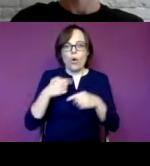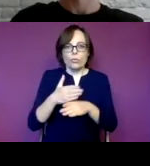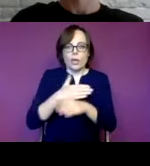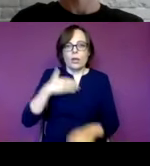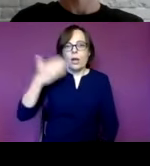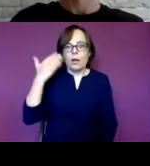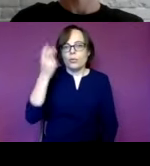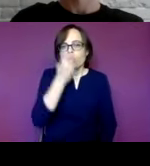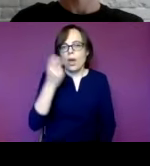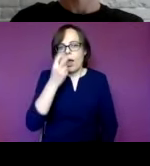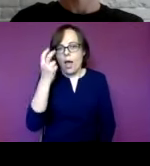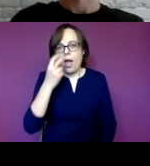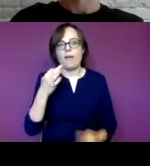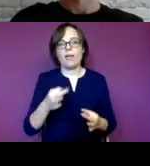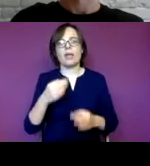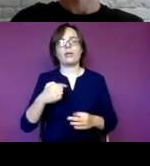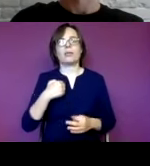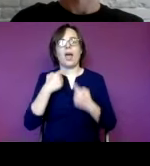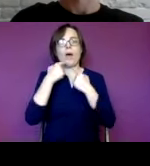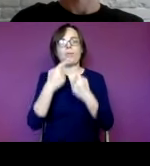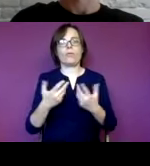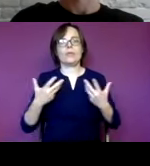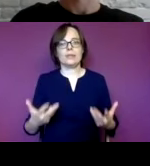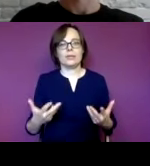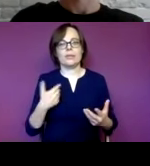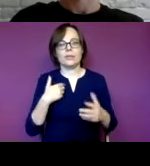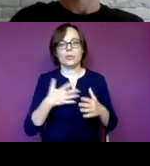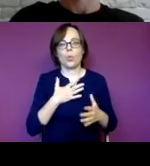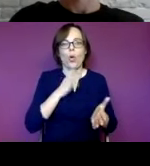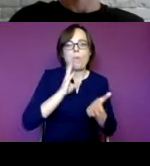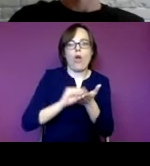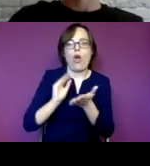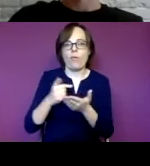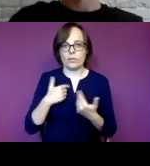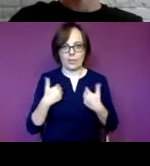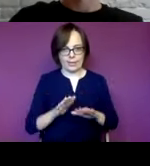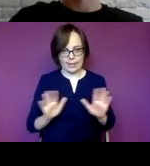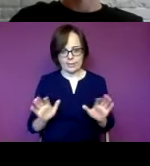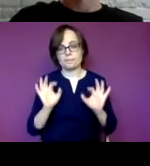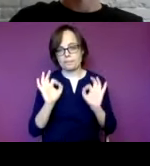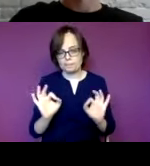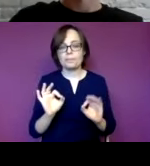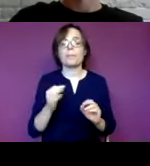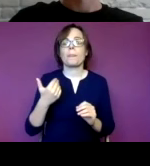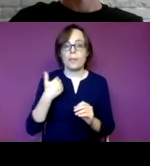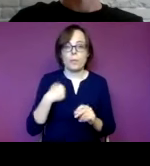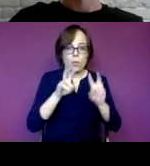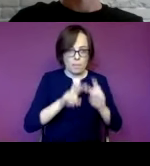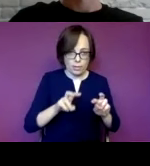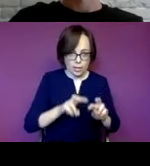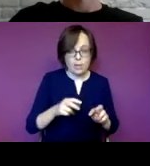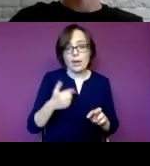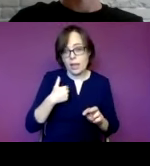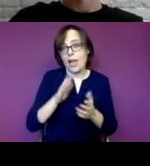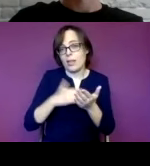Mam nadzieję, że nie powtórzę i częściej nie słyszałam głosów. Były robione badania, między innymi ja uczestniczyłam w badaniach